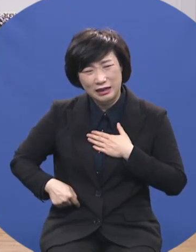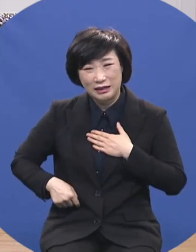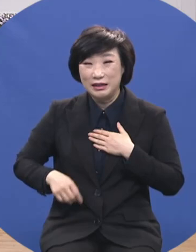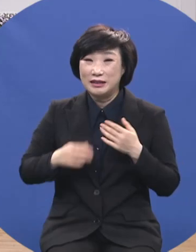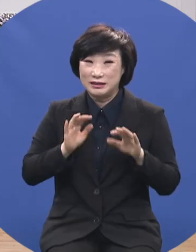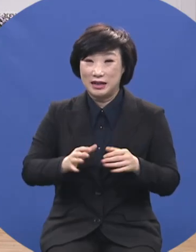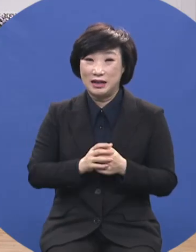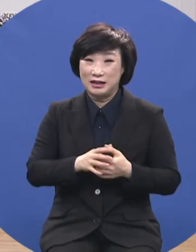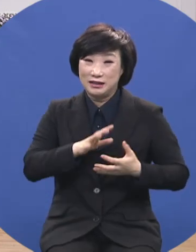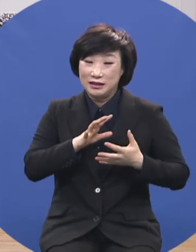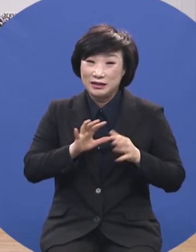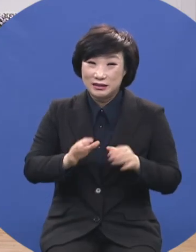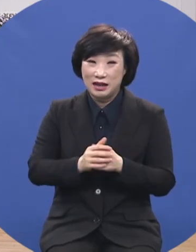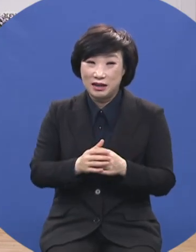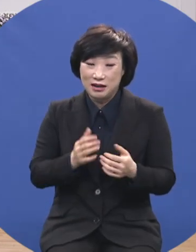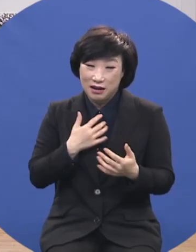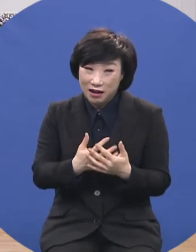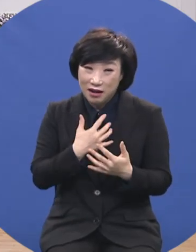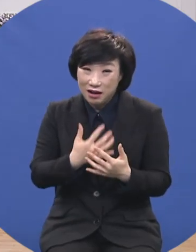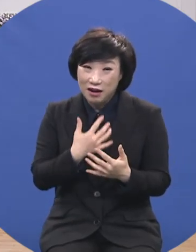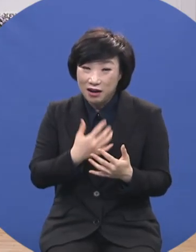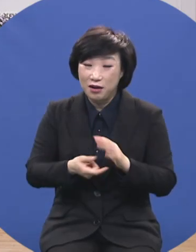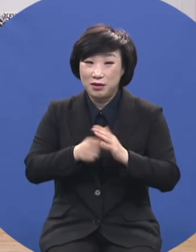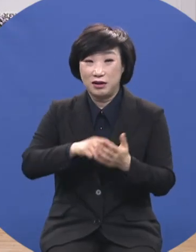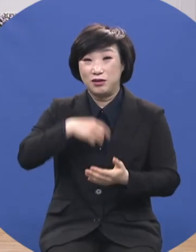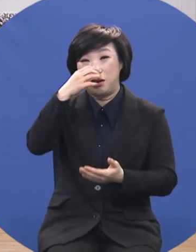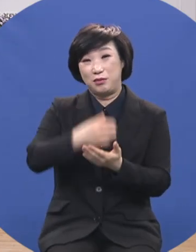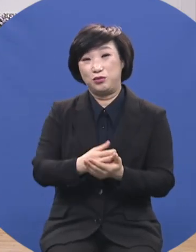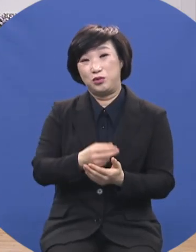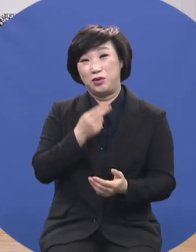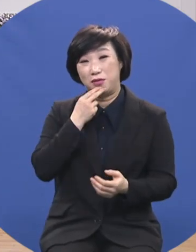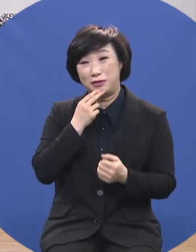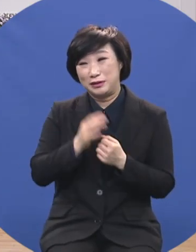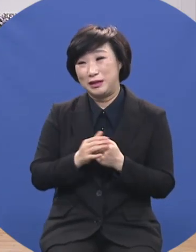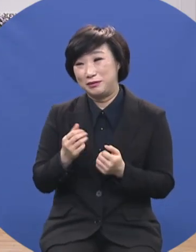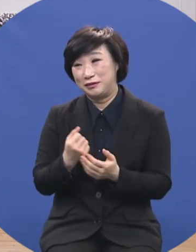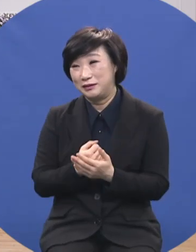뛸 만큼 감동이 없기 때문에 그런 것이라 이 말이야.